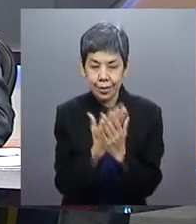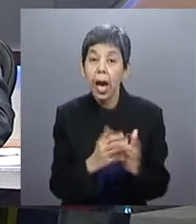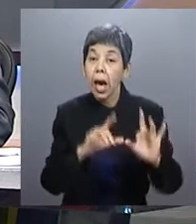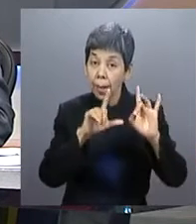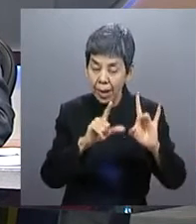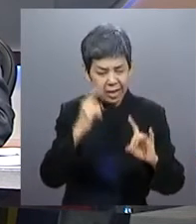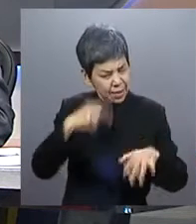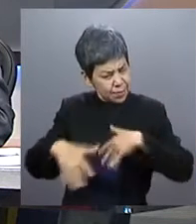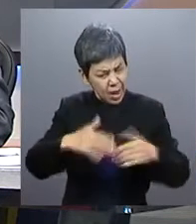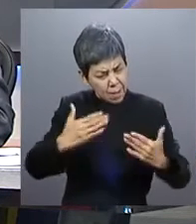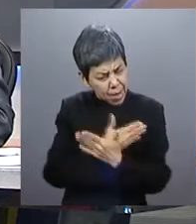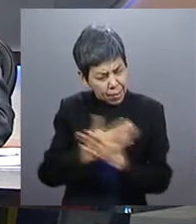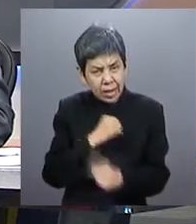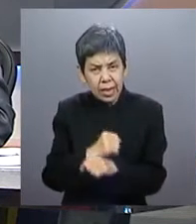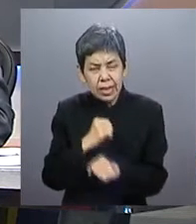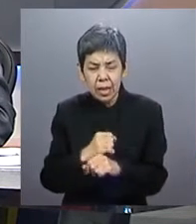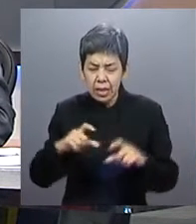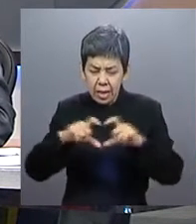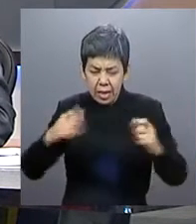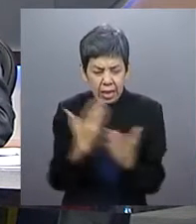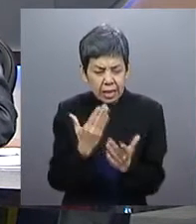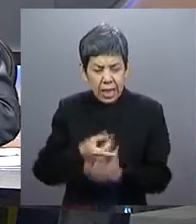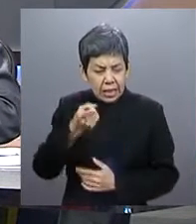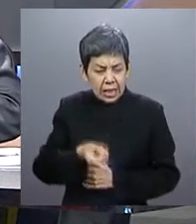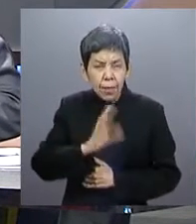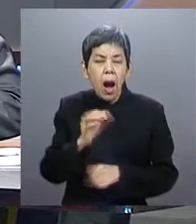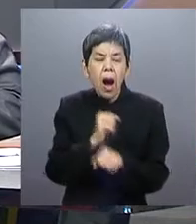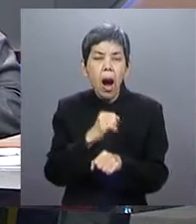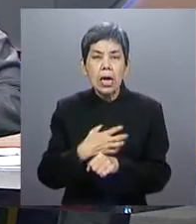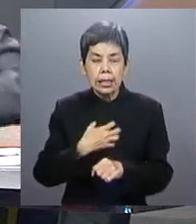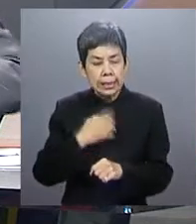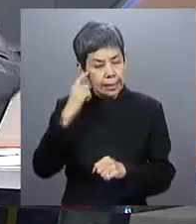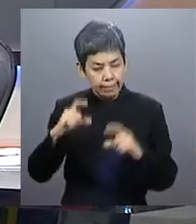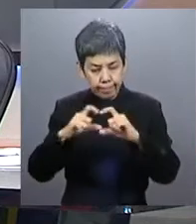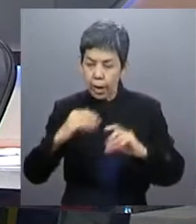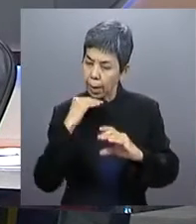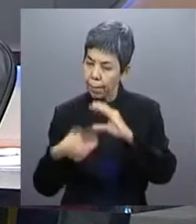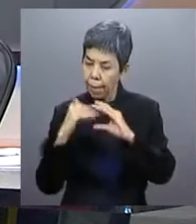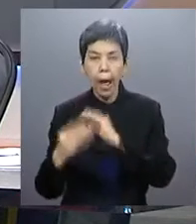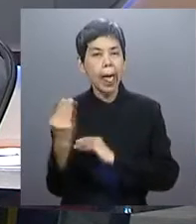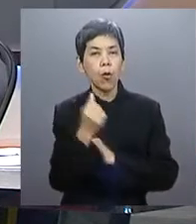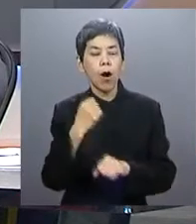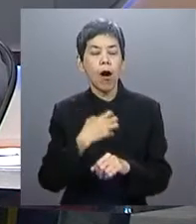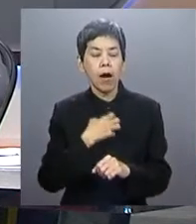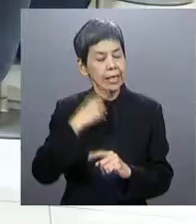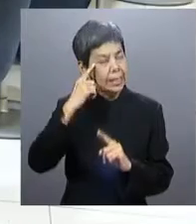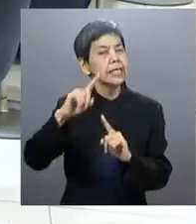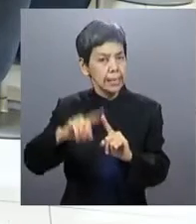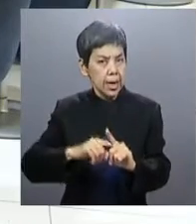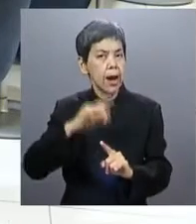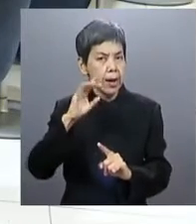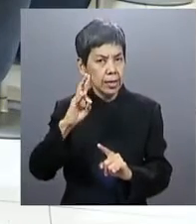จประชาชนเปลี่ยนพฤติกรรมลดใช้เงินสดคาดเริ่มมีการออกใช้เดือนสิงหาคมหรือว่ากันยายนเป็นต้นไป